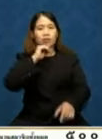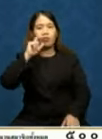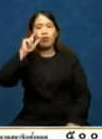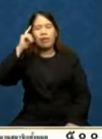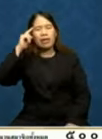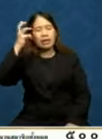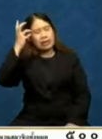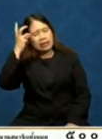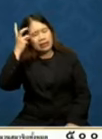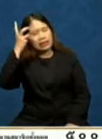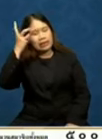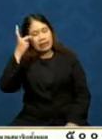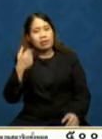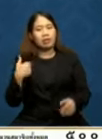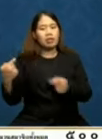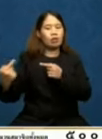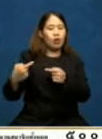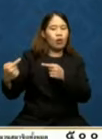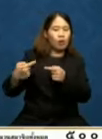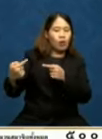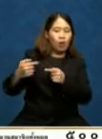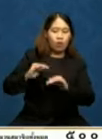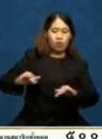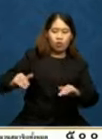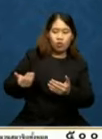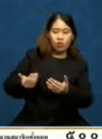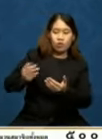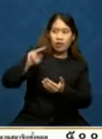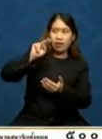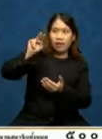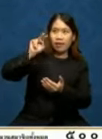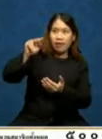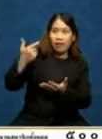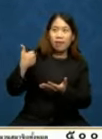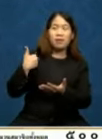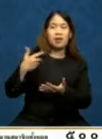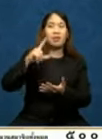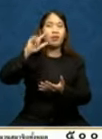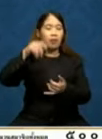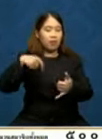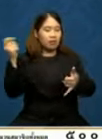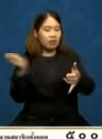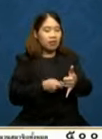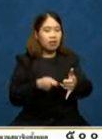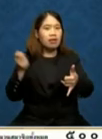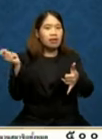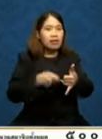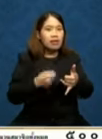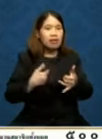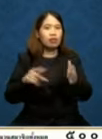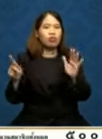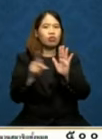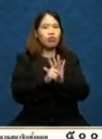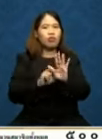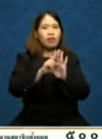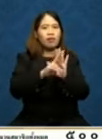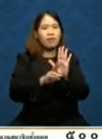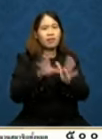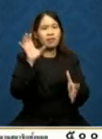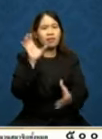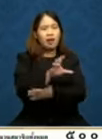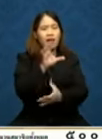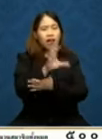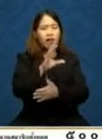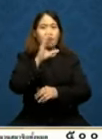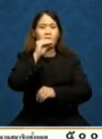ไม่ว่าจะเป็นความรุนแรงทะเลาะกันในครอบครัวการเคี่ยนตีทำร้ายเด็กความเข้มงวดกวดขันมากเกินไปการพูด